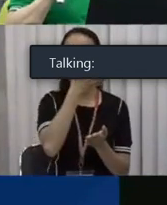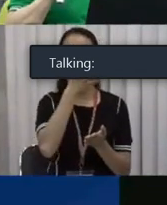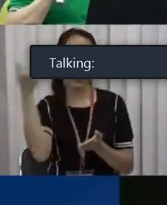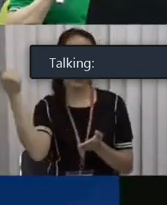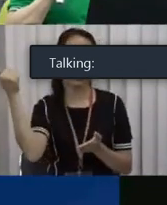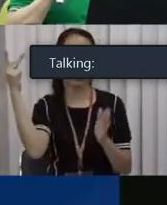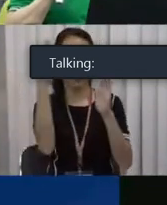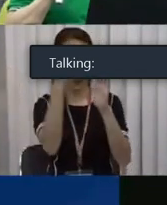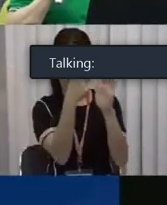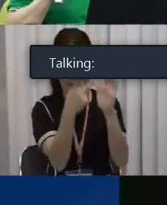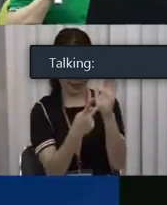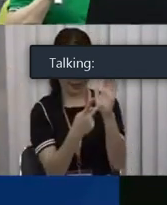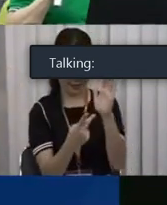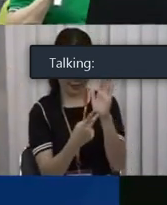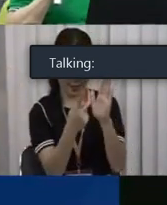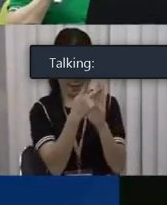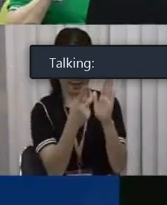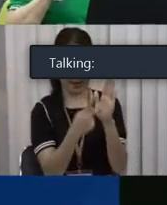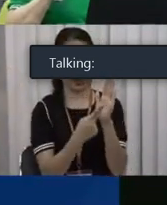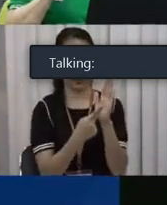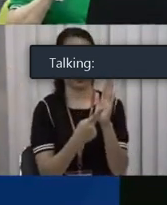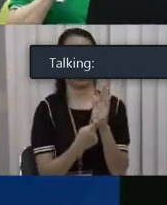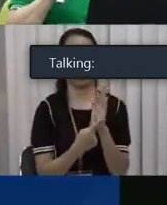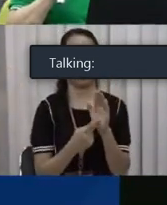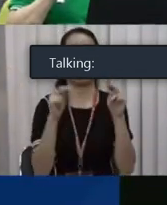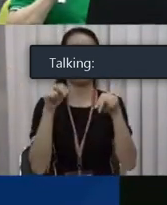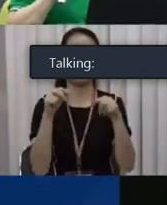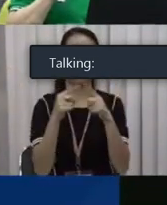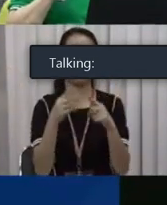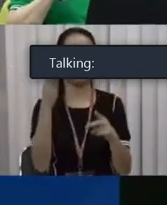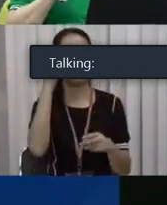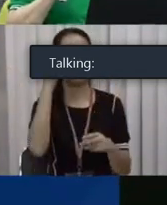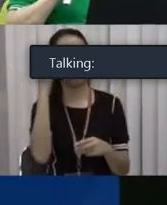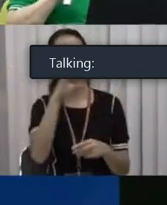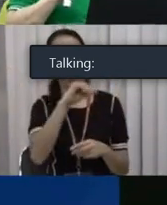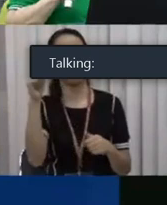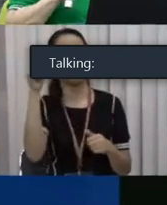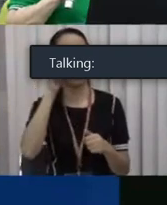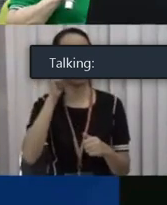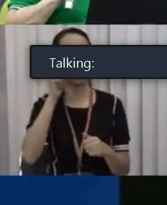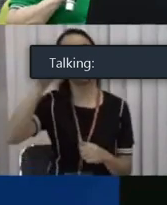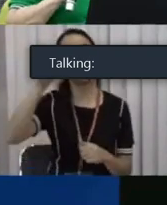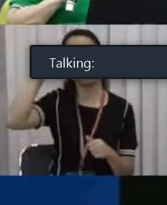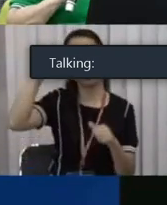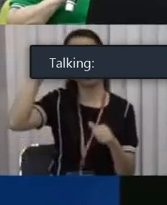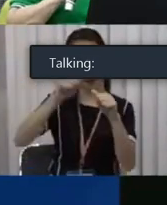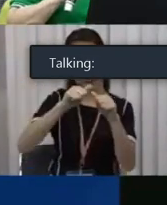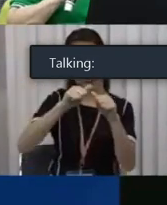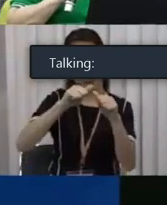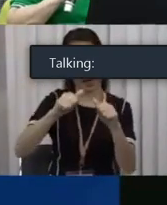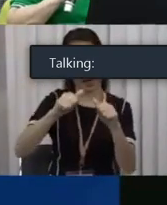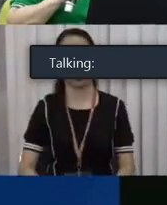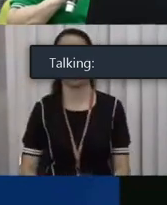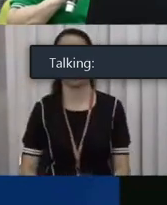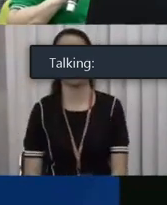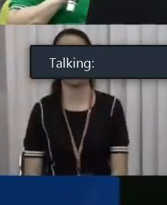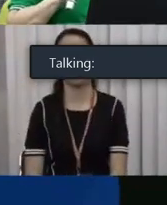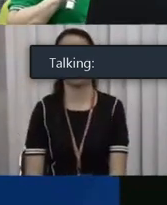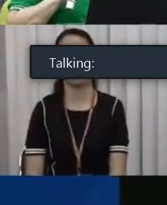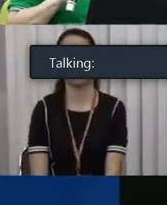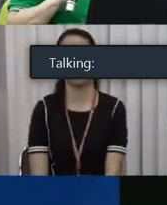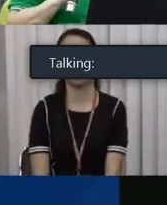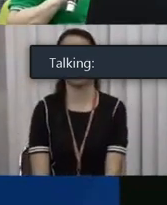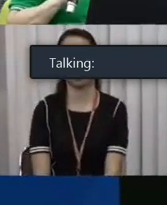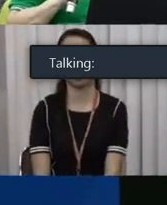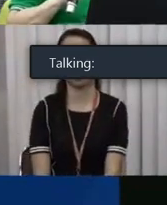policy. Ato nang hibawan gyud og ato nang hinumduman. Okay, so honesty